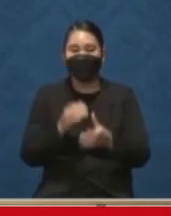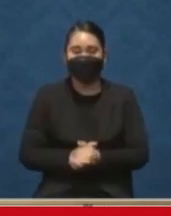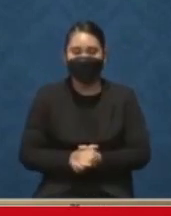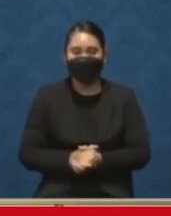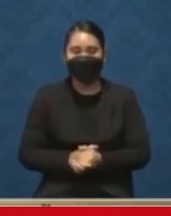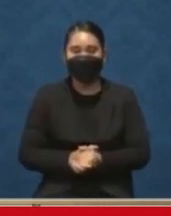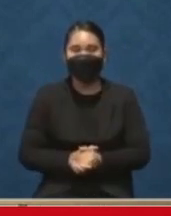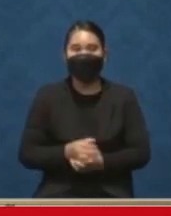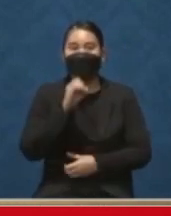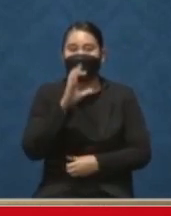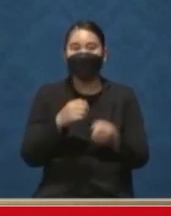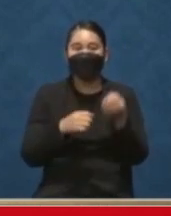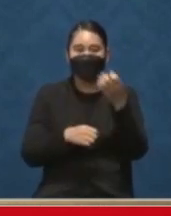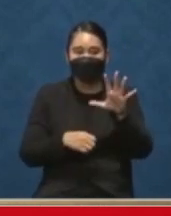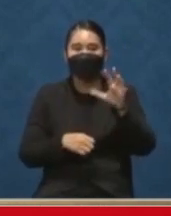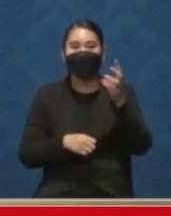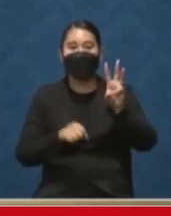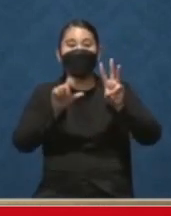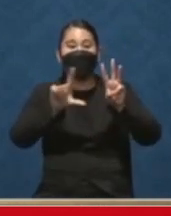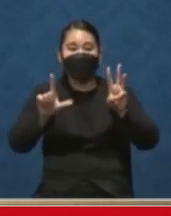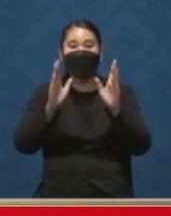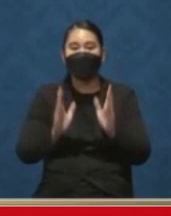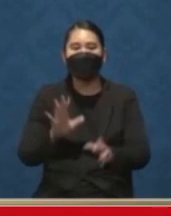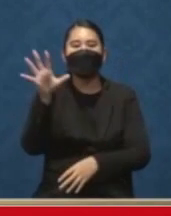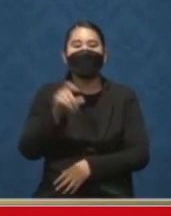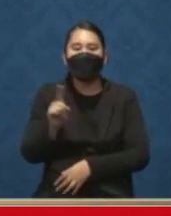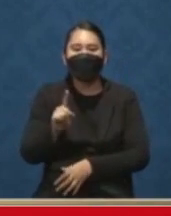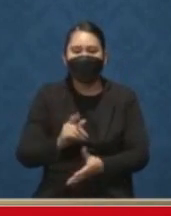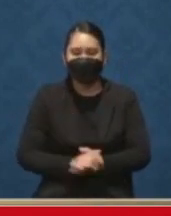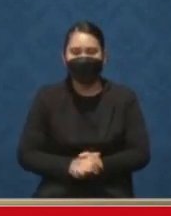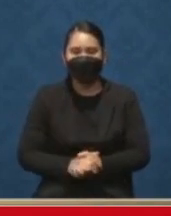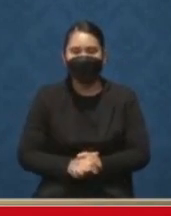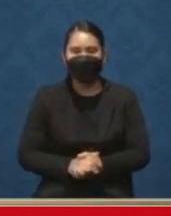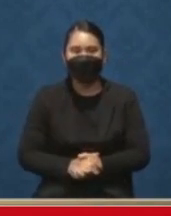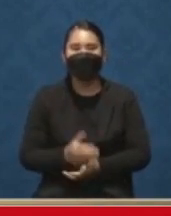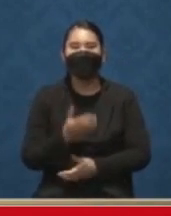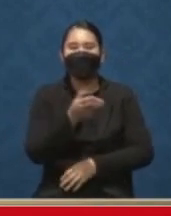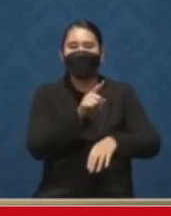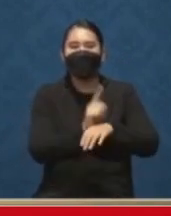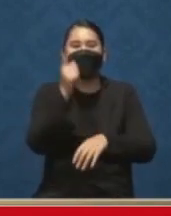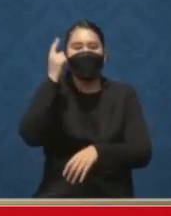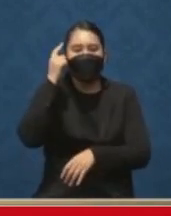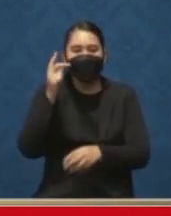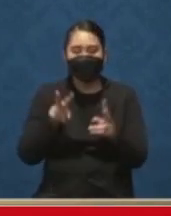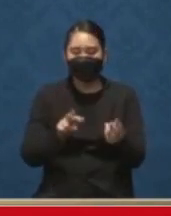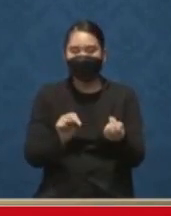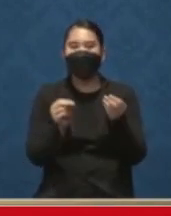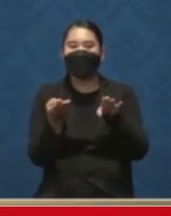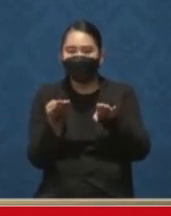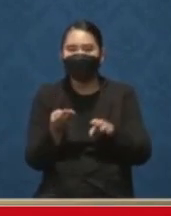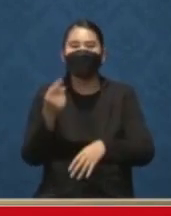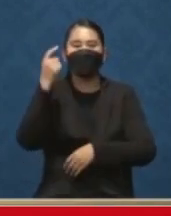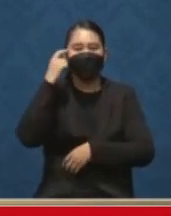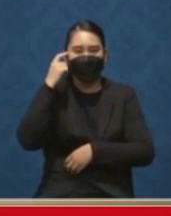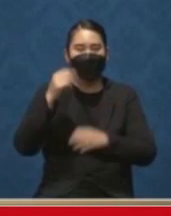แล้วทั้งที่คำว่า15 16ล้านเสียงนั้นน่ะที่มามันเป็นอย่างไรท่านประธานก็ทราบว่าท่านอยู่นครพนมก็